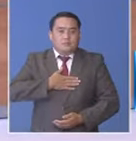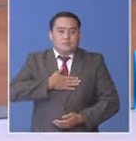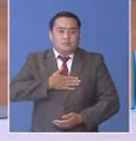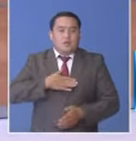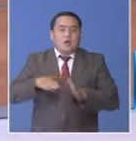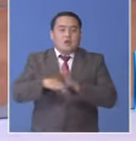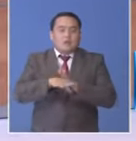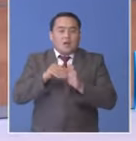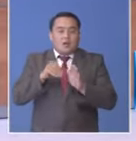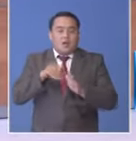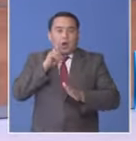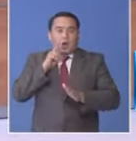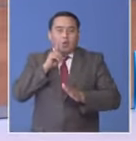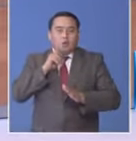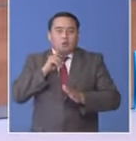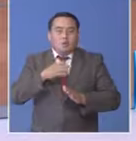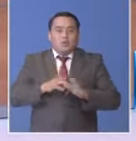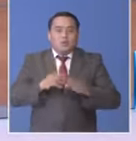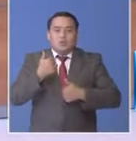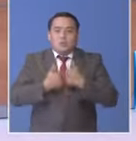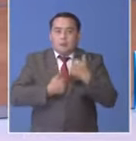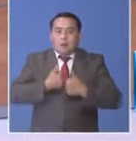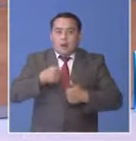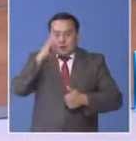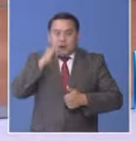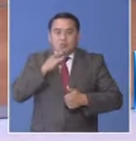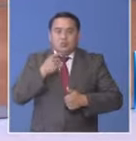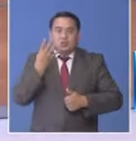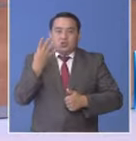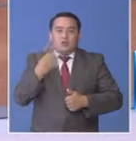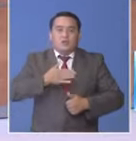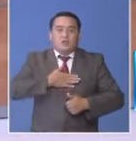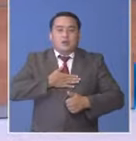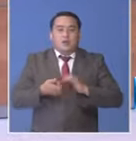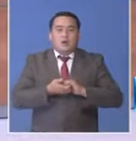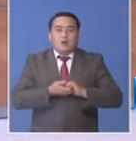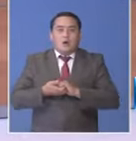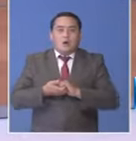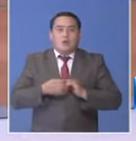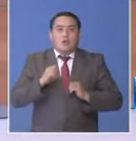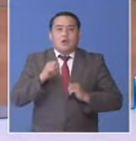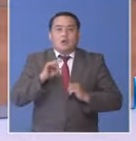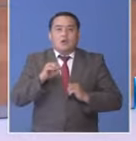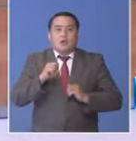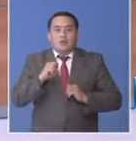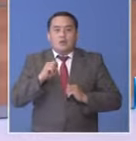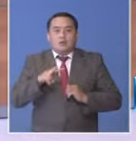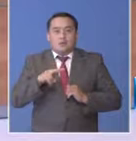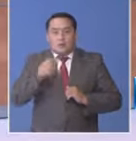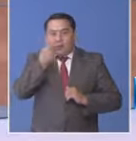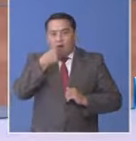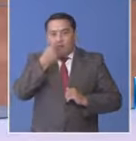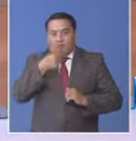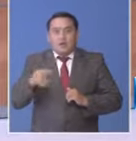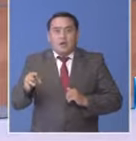В составе юношеской сборной Казахстана на чемпионат мира поедут 4 наших борцов. Это Ирасыл Нурбасынов из Панфиловского района,